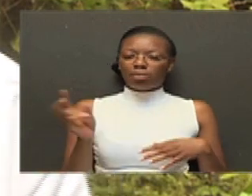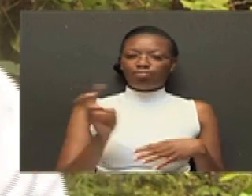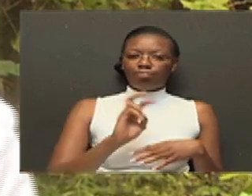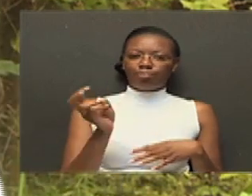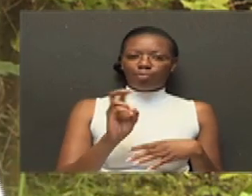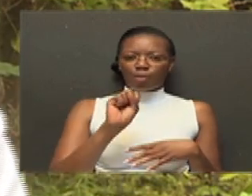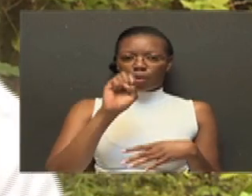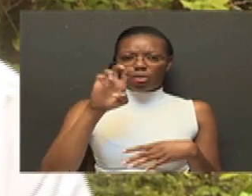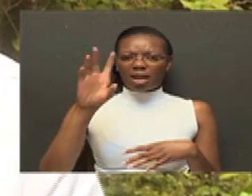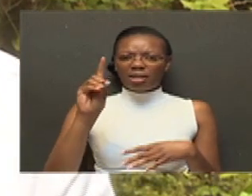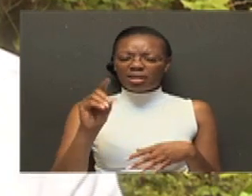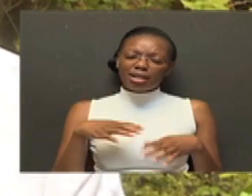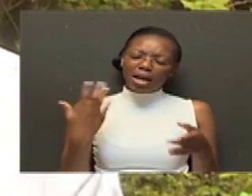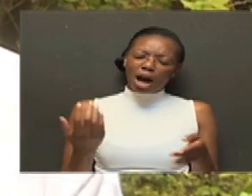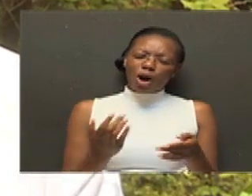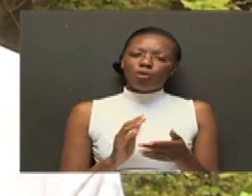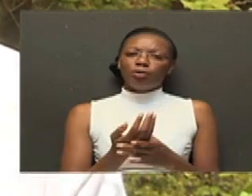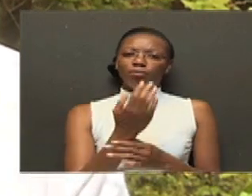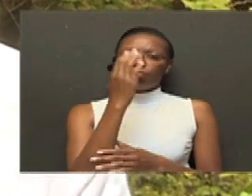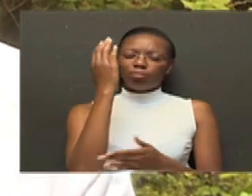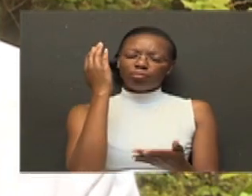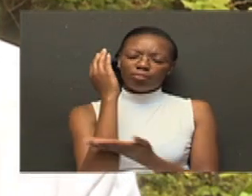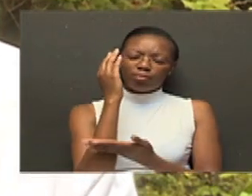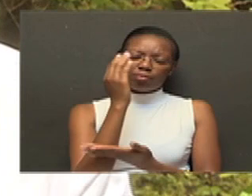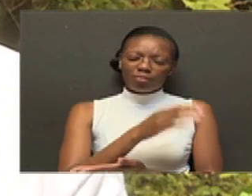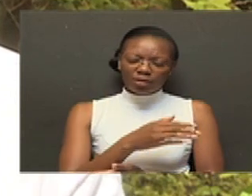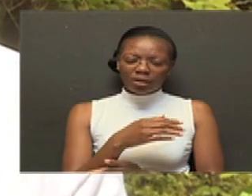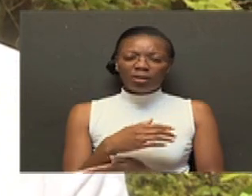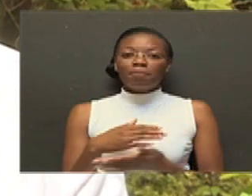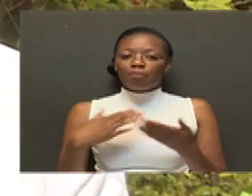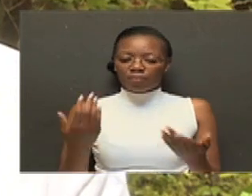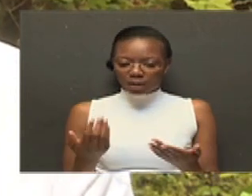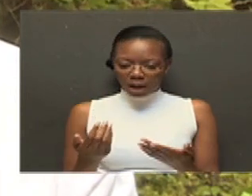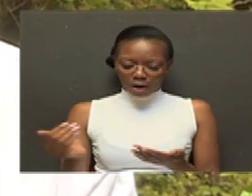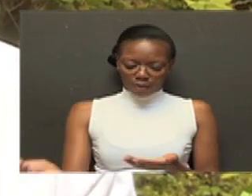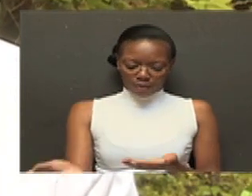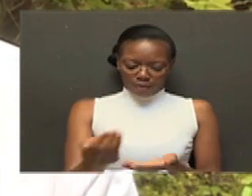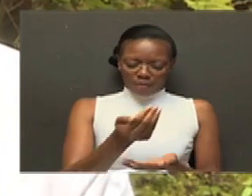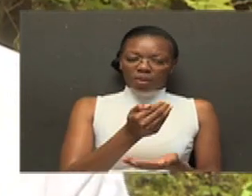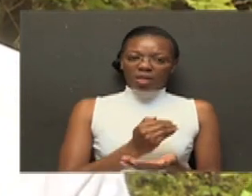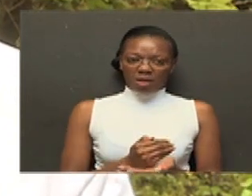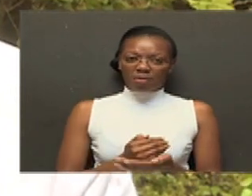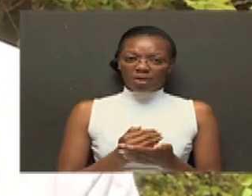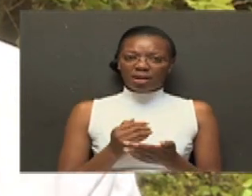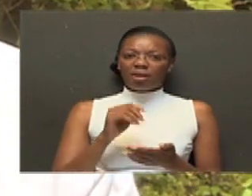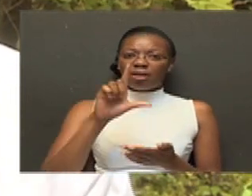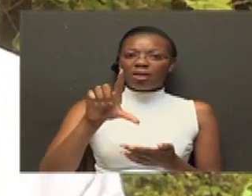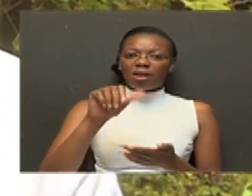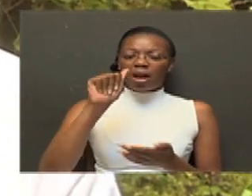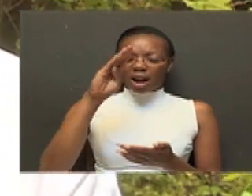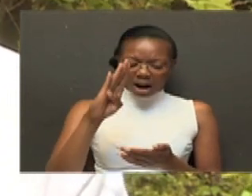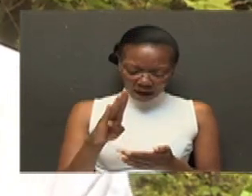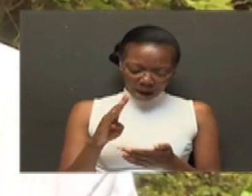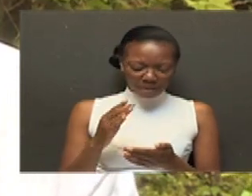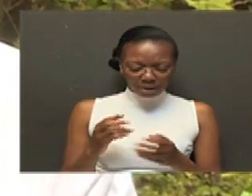dawa, na zenye tumefanya utafiti katika laboratory tukaona inaweza kuwa mti inaweza tumika kama cash crop. Maana ya kupropagate ni sababu